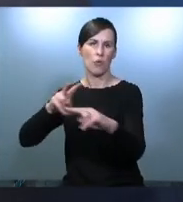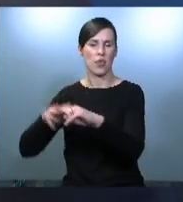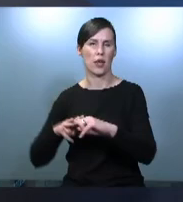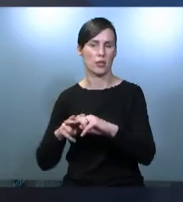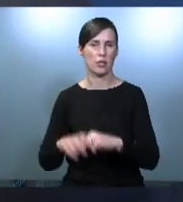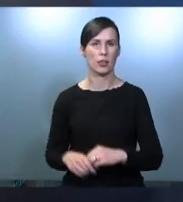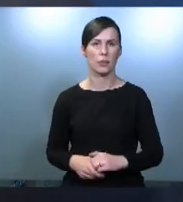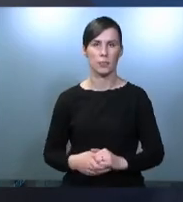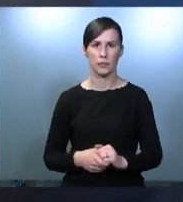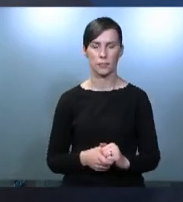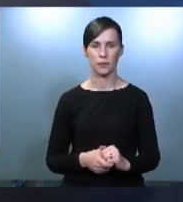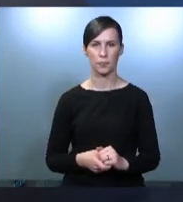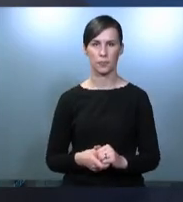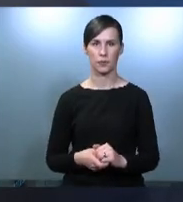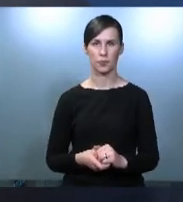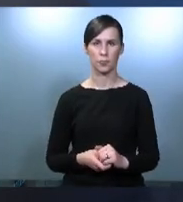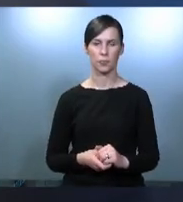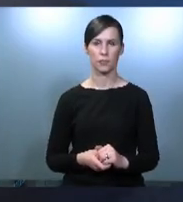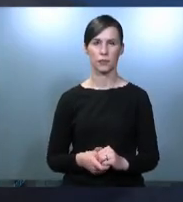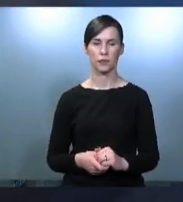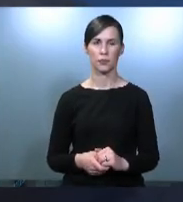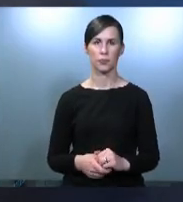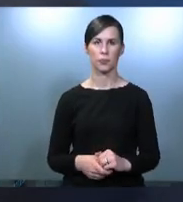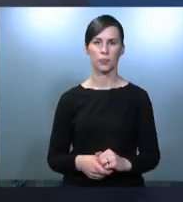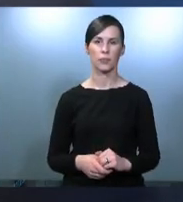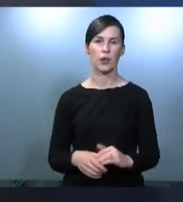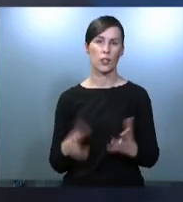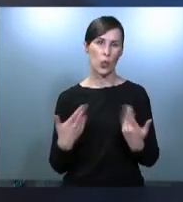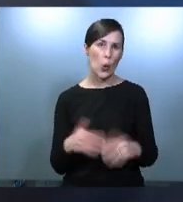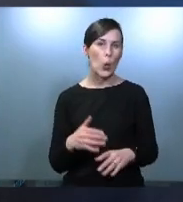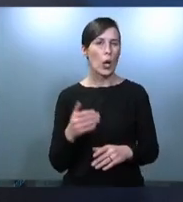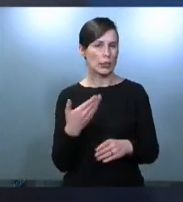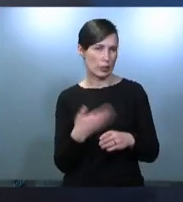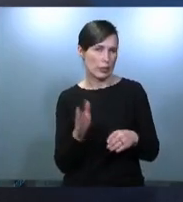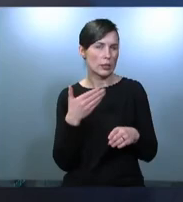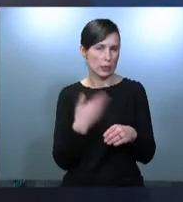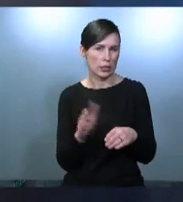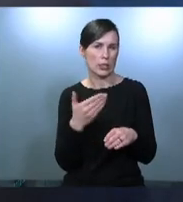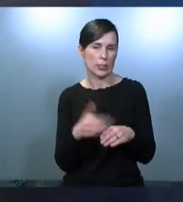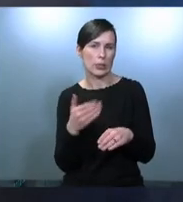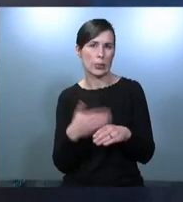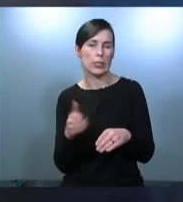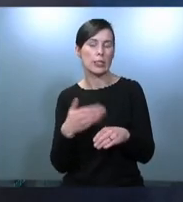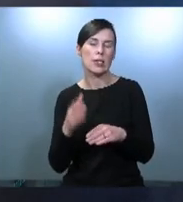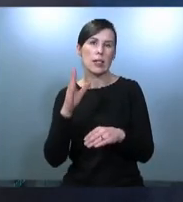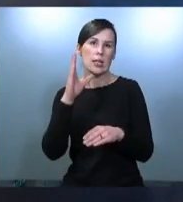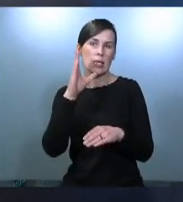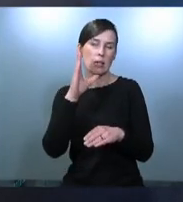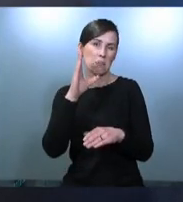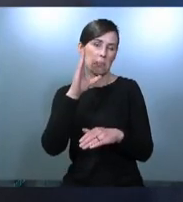tas jau jaučiasi iš tikrųjų tie, sakykime, ledai pralaužti, tikimasi tokio gniuštės efekto, kai